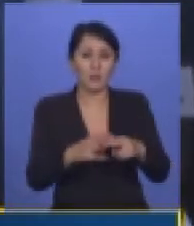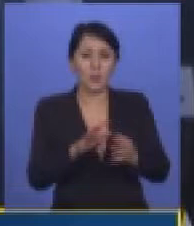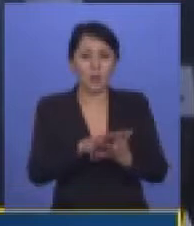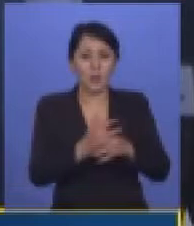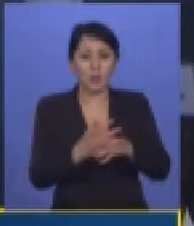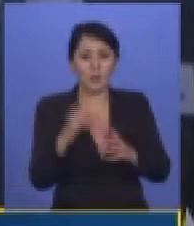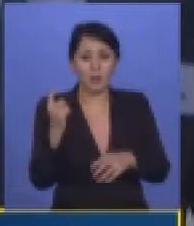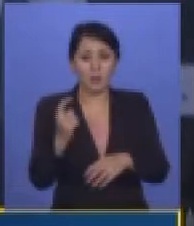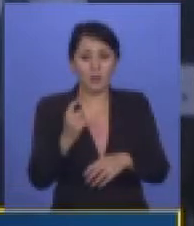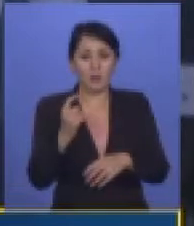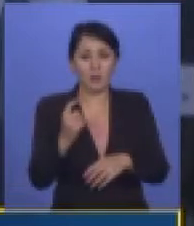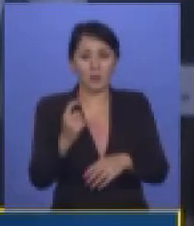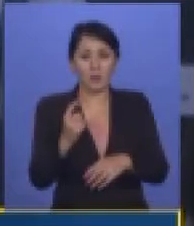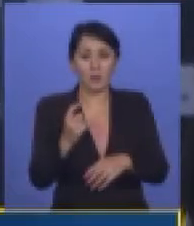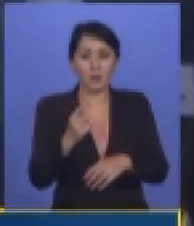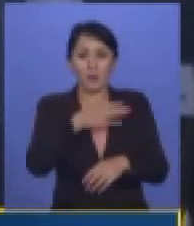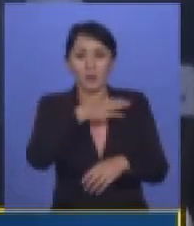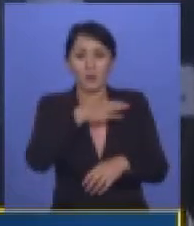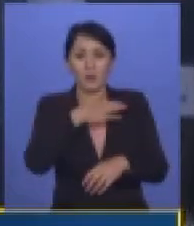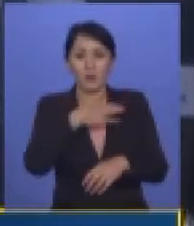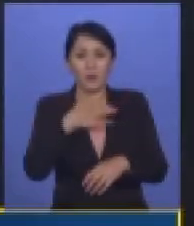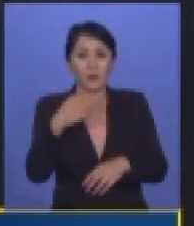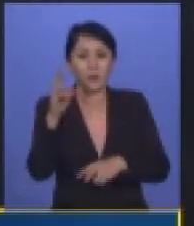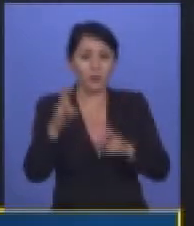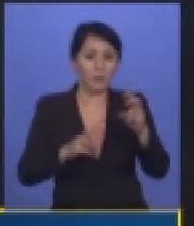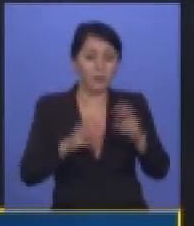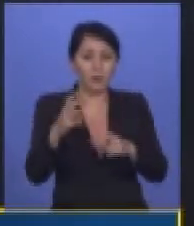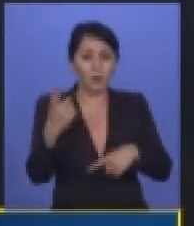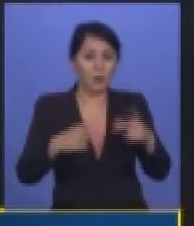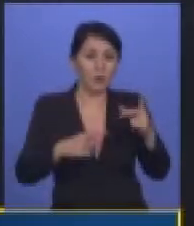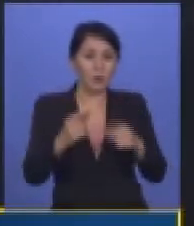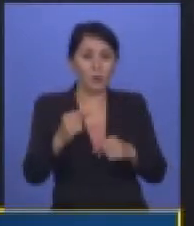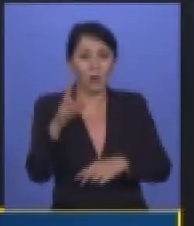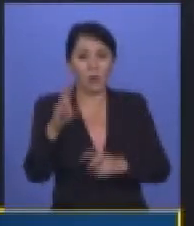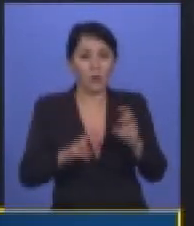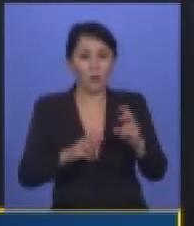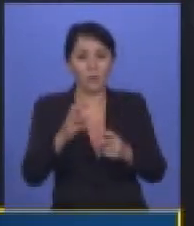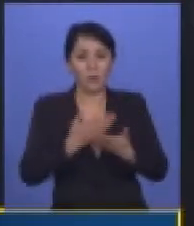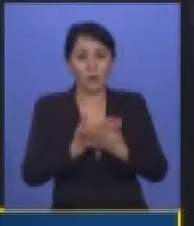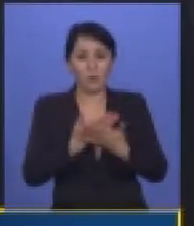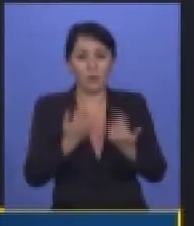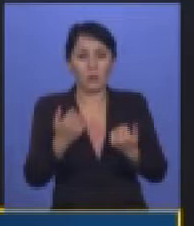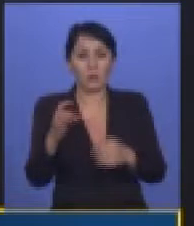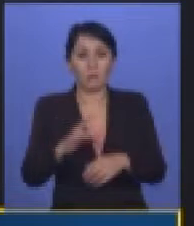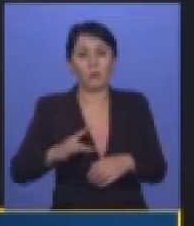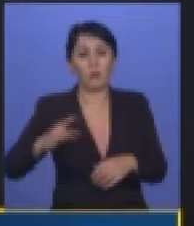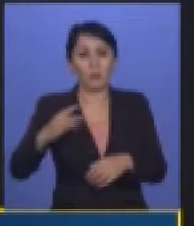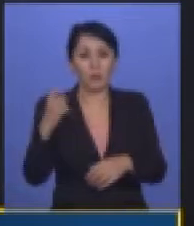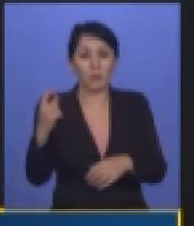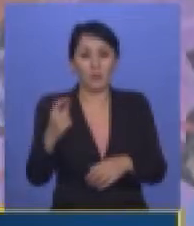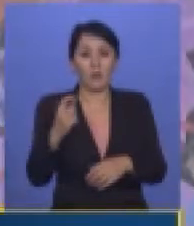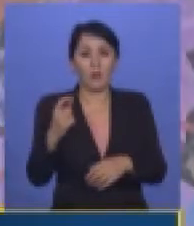шаруашылығы өнімдері, ет комбинаты жоқ бізде, сүт заводы жоқ. Соны аймақ, экономикалық аймақ құрсақ,